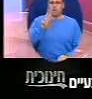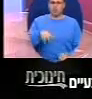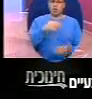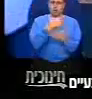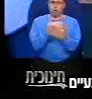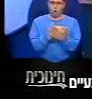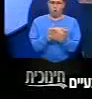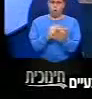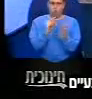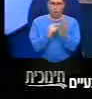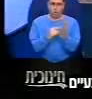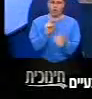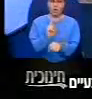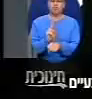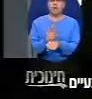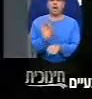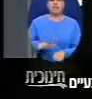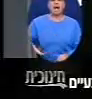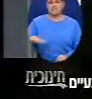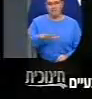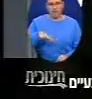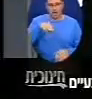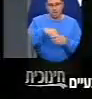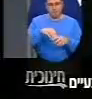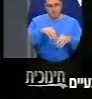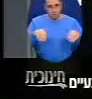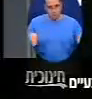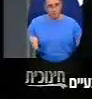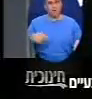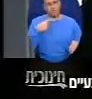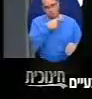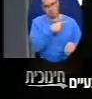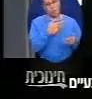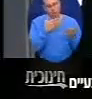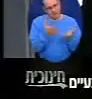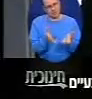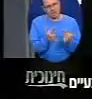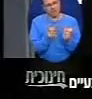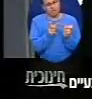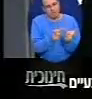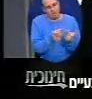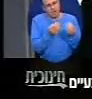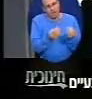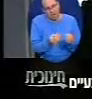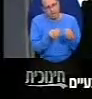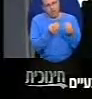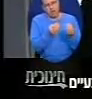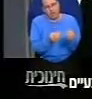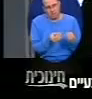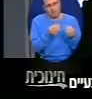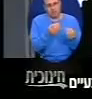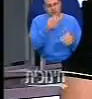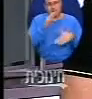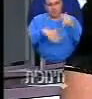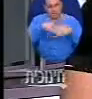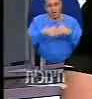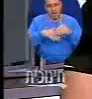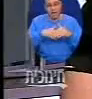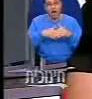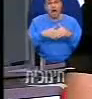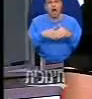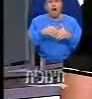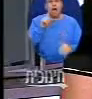לשמירת הסביבה החופית. אני חושבת שהוא בהחלט העט ועצר בתקופה מסוימת את הבנייה, את הפיתוח של החופים.